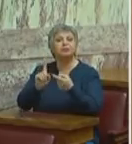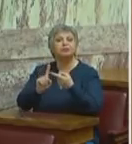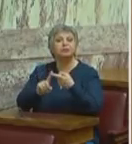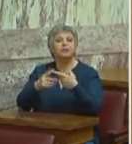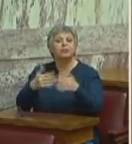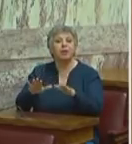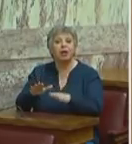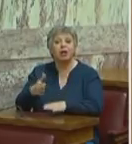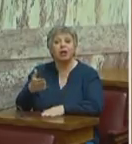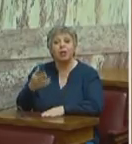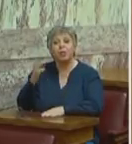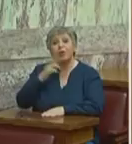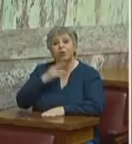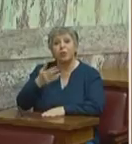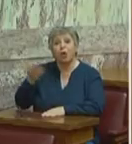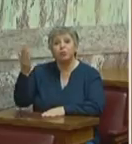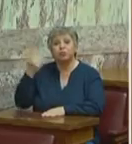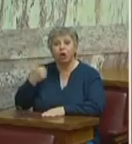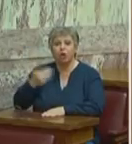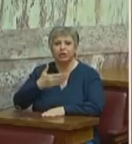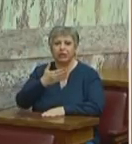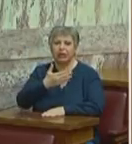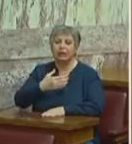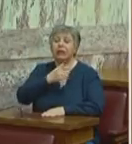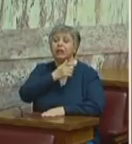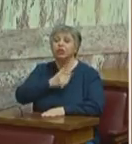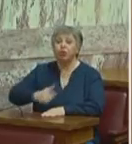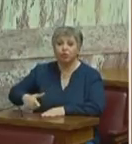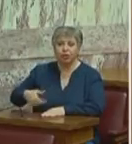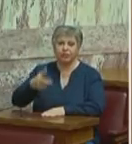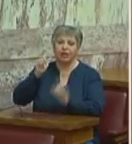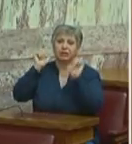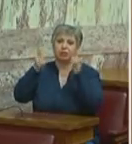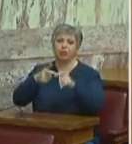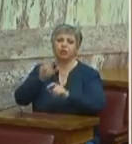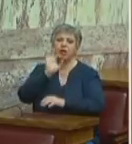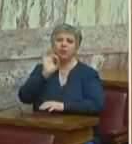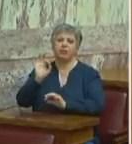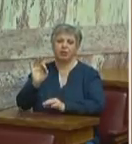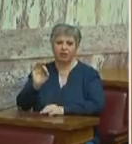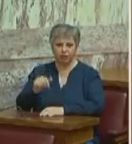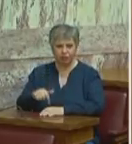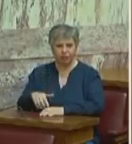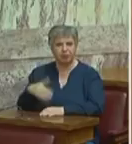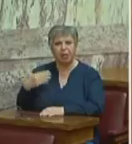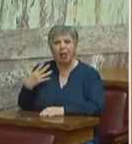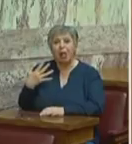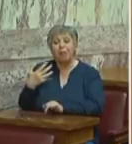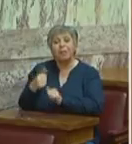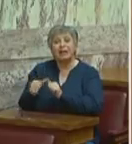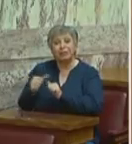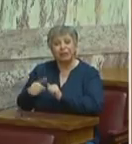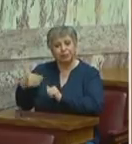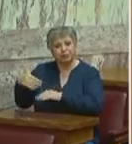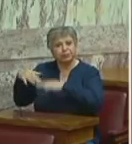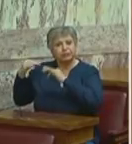Μακεδονίας, στα πλαίσια της διαπραγμάτευσης που έχει ξεκινήσει τους τελευταίους 5 μήνες και